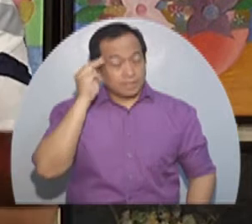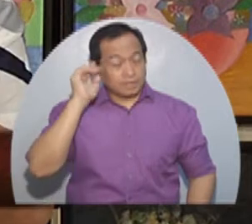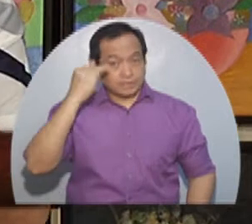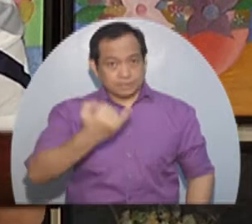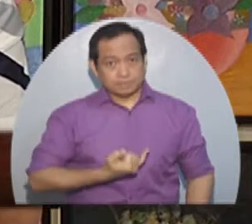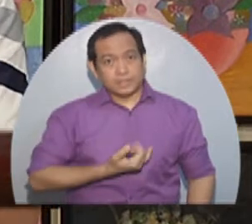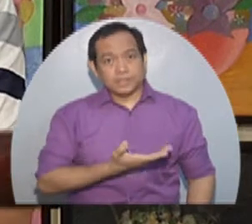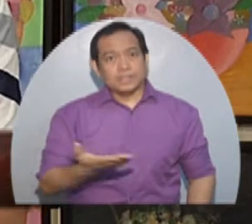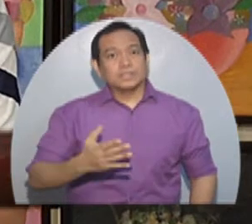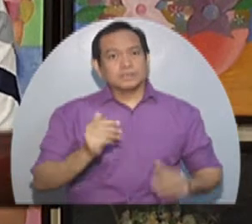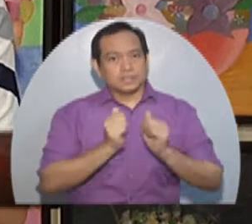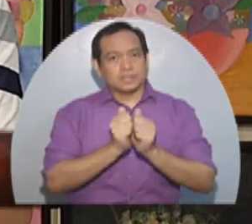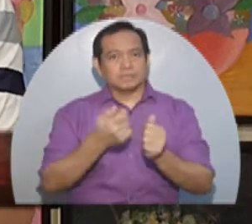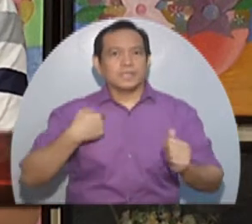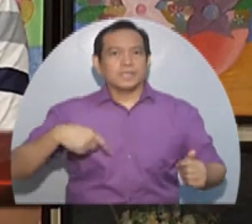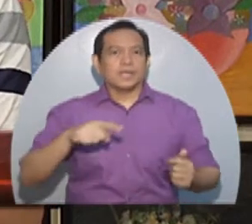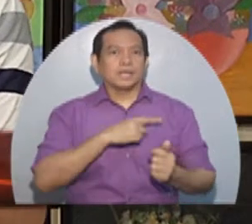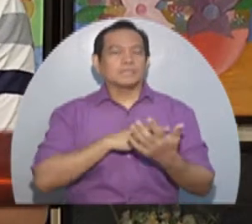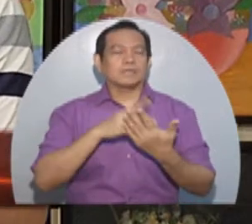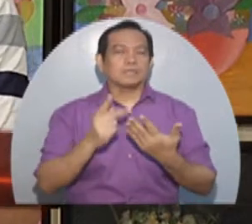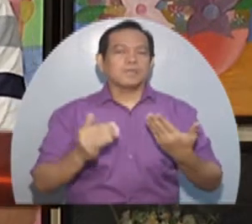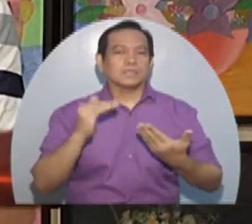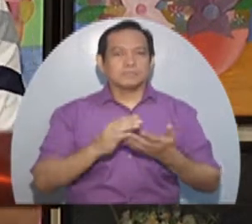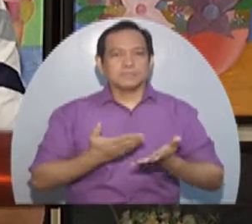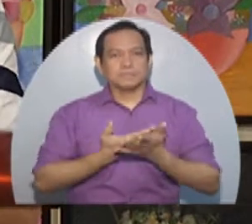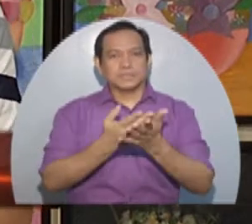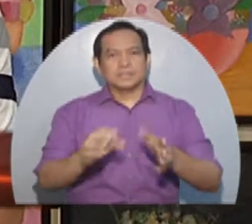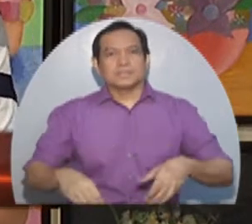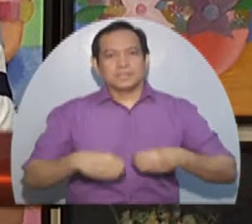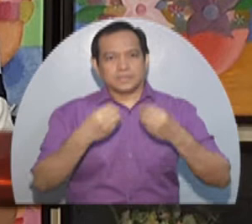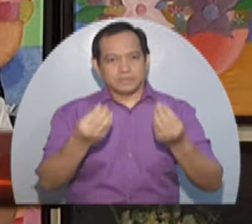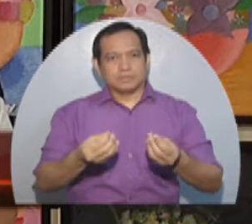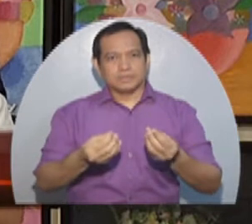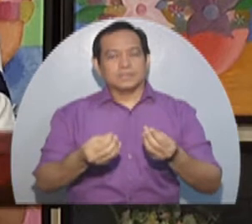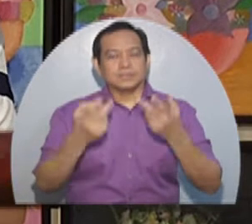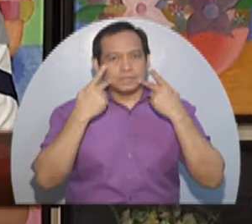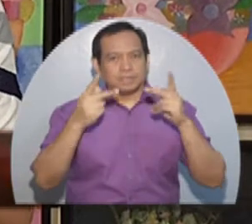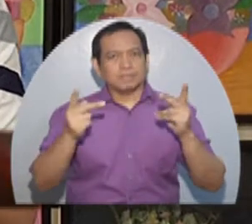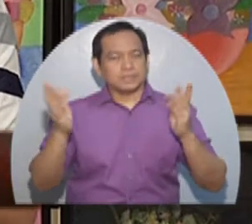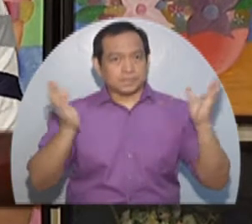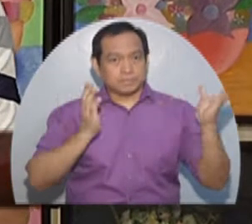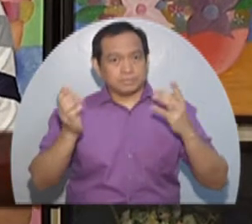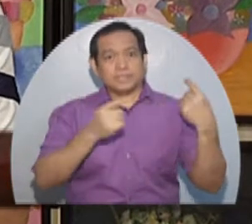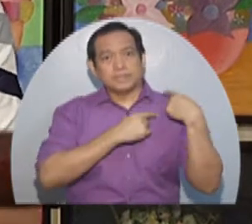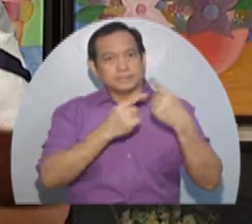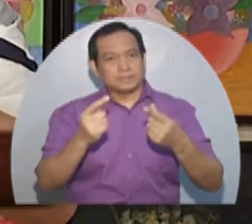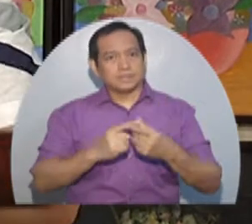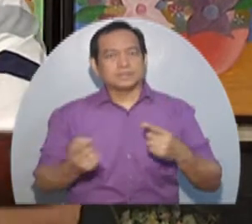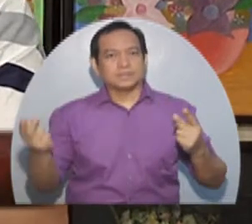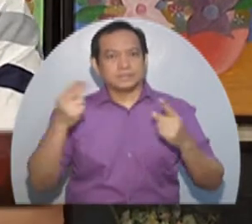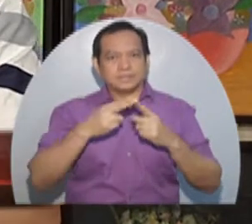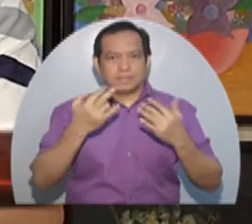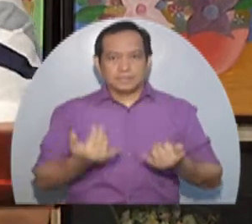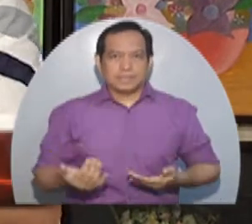Mercado, nag-aanyaya sa inyo. Samahan kami sa ating programa na subok na sa paghahatid ng serbisyo publiko. Ito'y